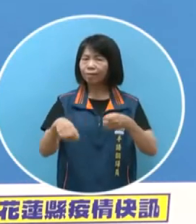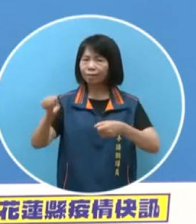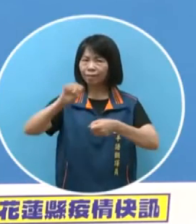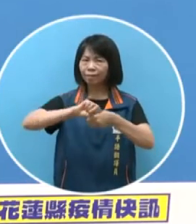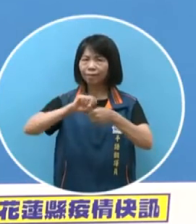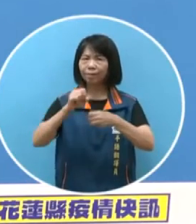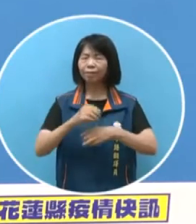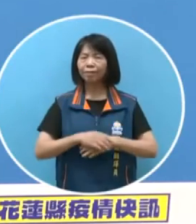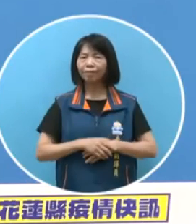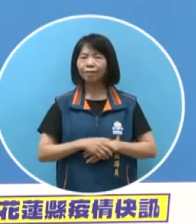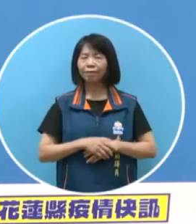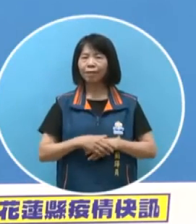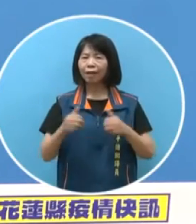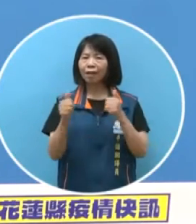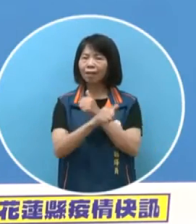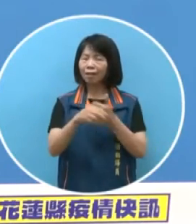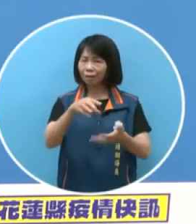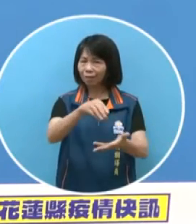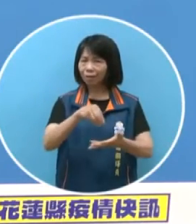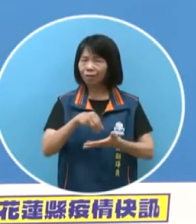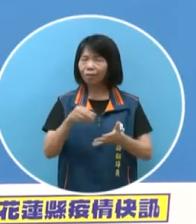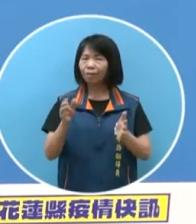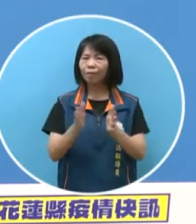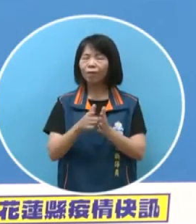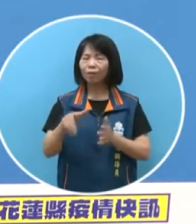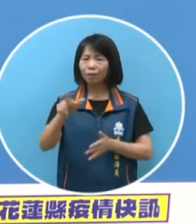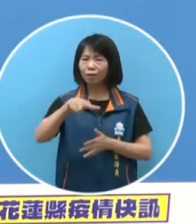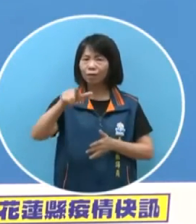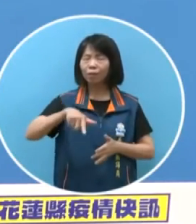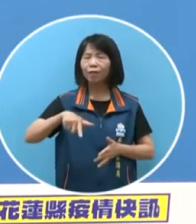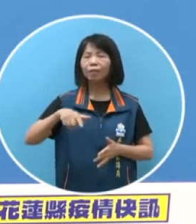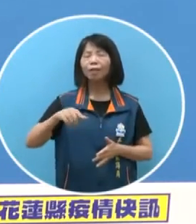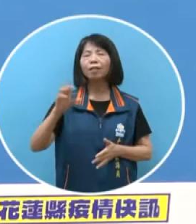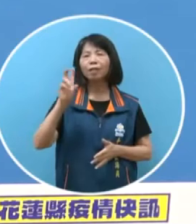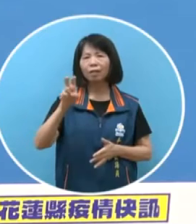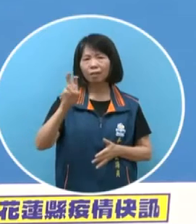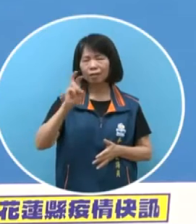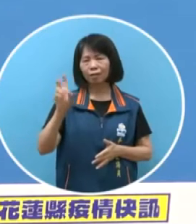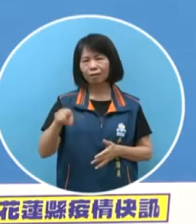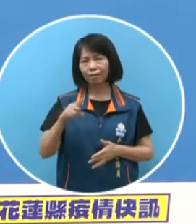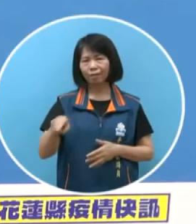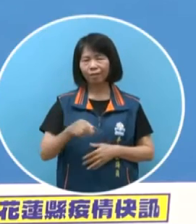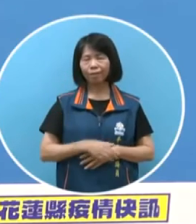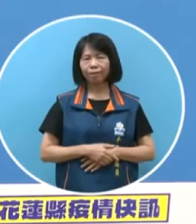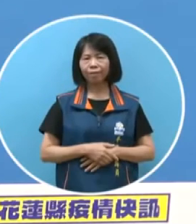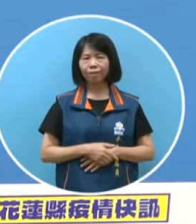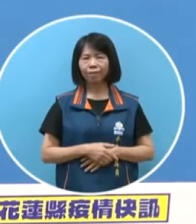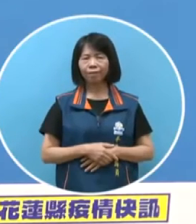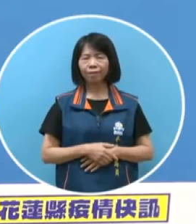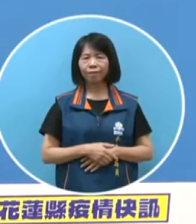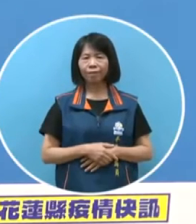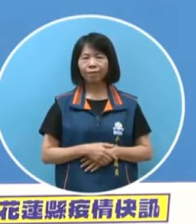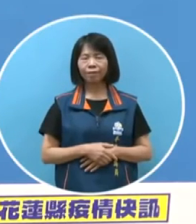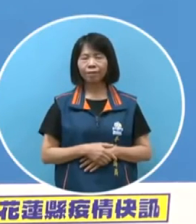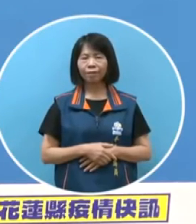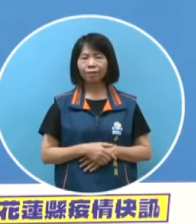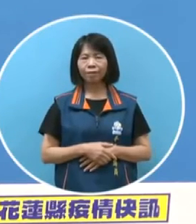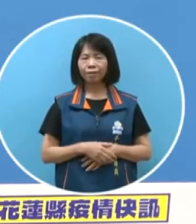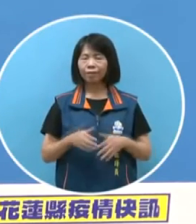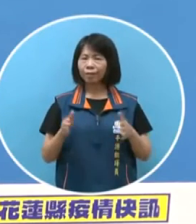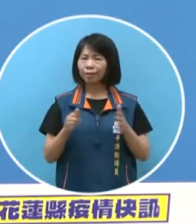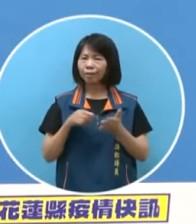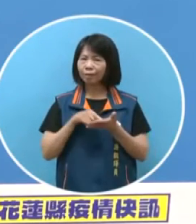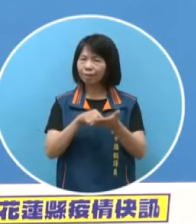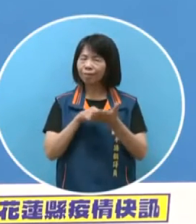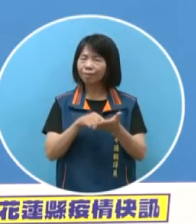上这个带领的部分一共是6020人次那一共领的